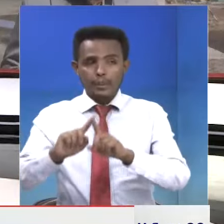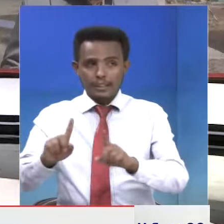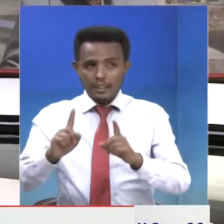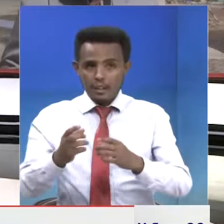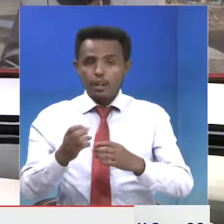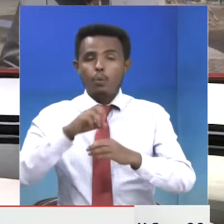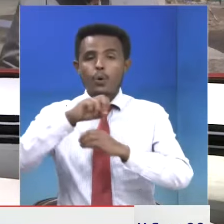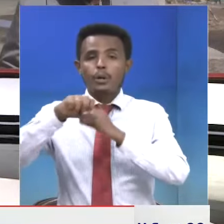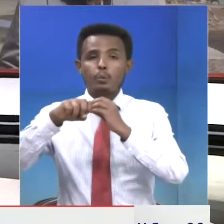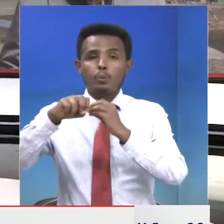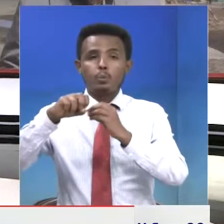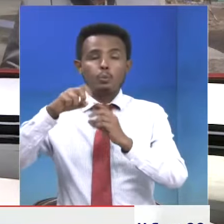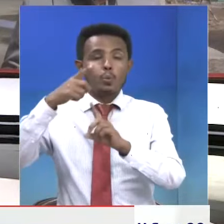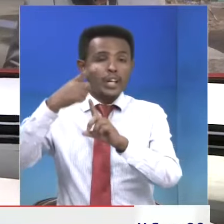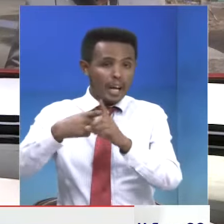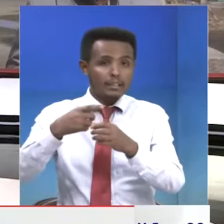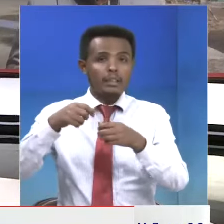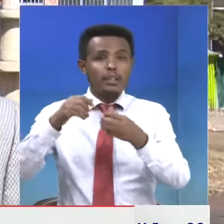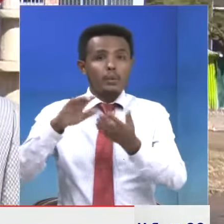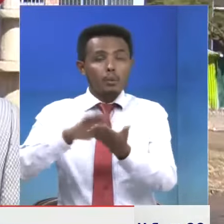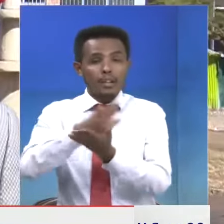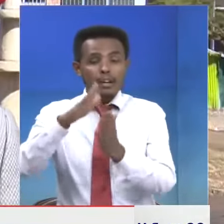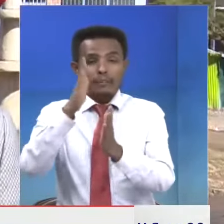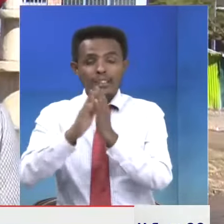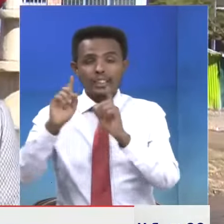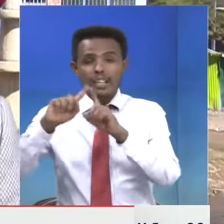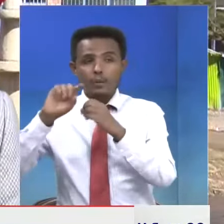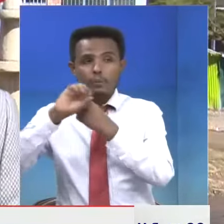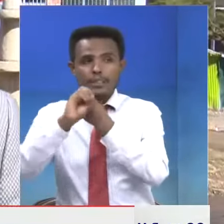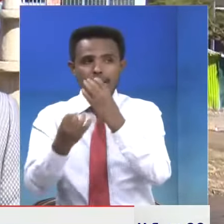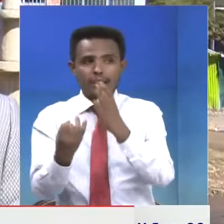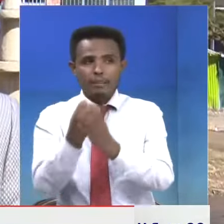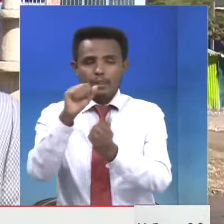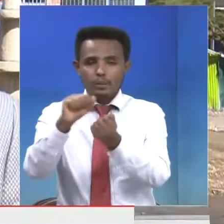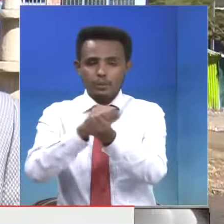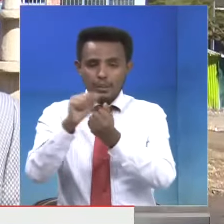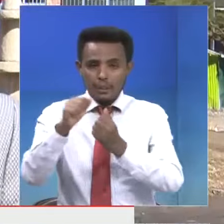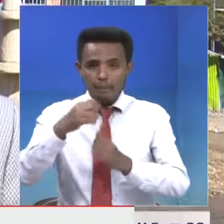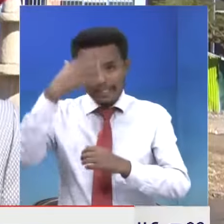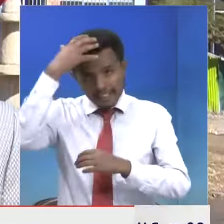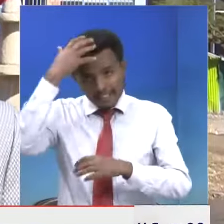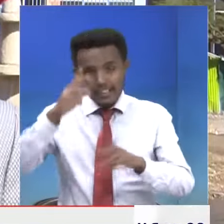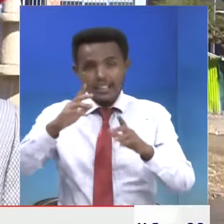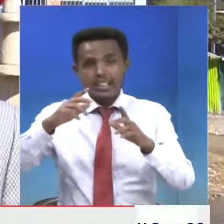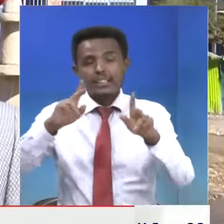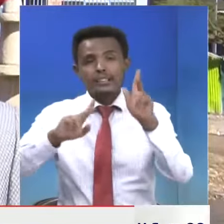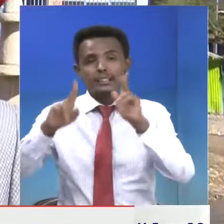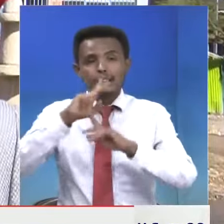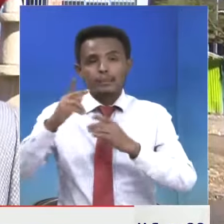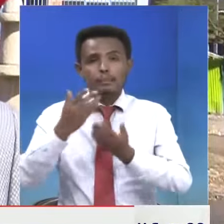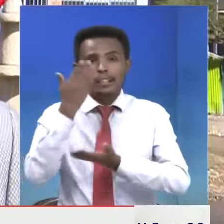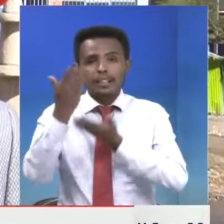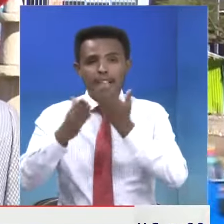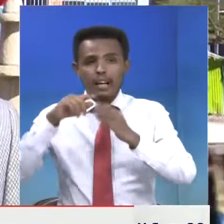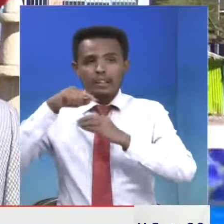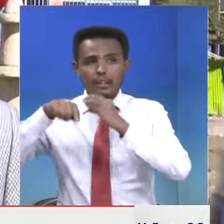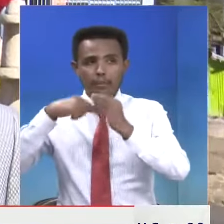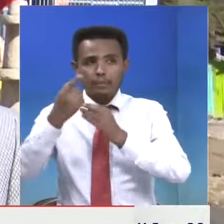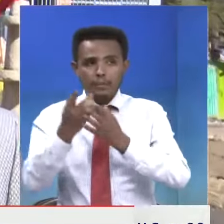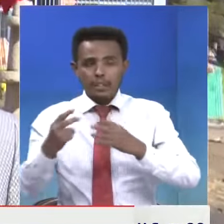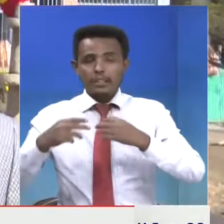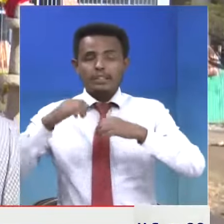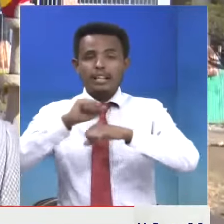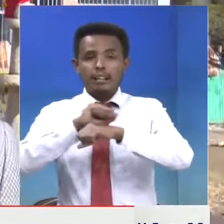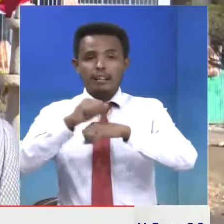ለወራት ወረራ ፈጽሞ የተለያዩ መሰረተ ልማቶችን ሲያወድም የሕዝብና የመንግስት መገልገያ ተቋማት ላይ ጉዳት ሲያደርስና ዘረፋ